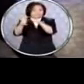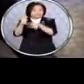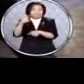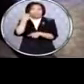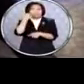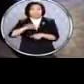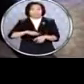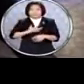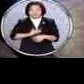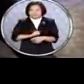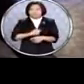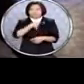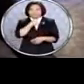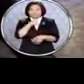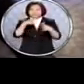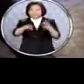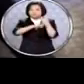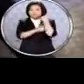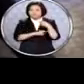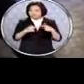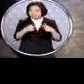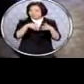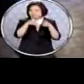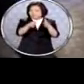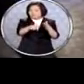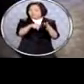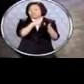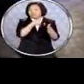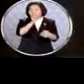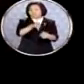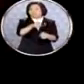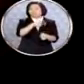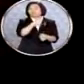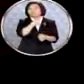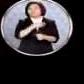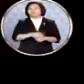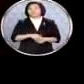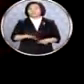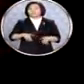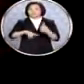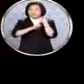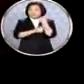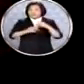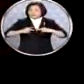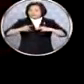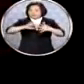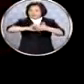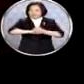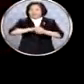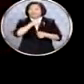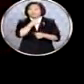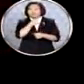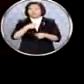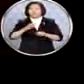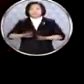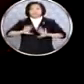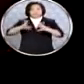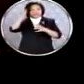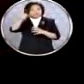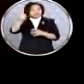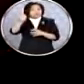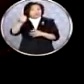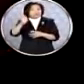决心来领导这个司法改革。我们的司法改革真的迫不及待，我们的总统，现在的总